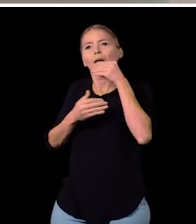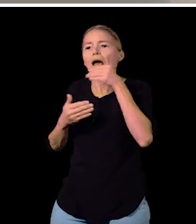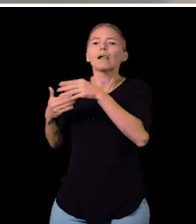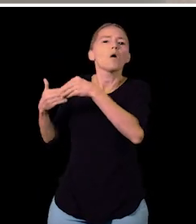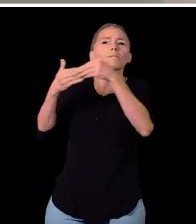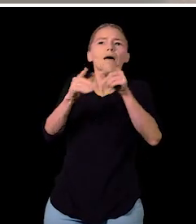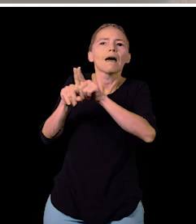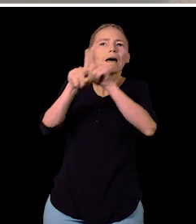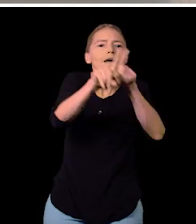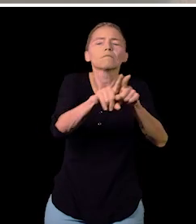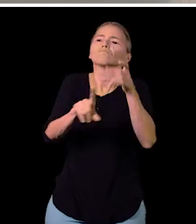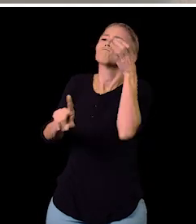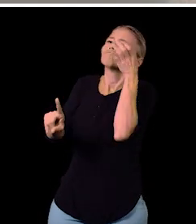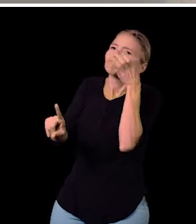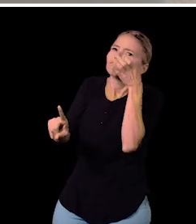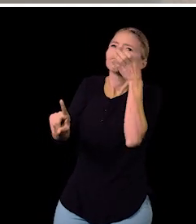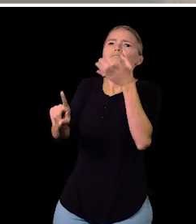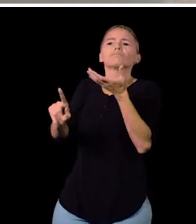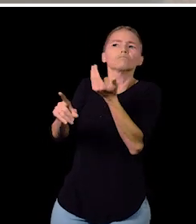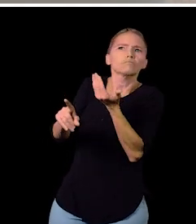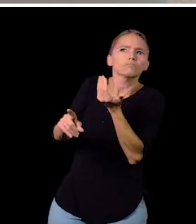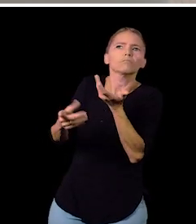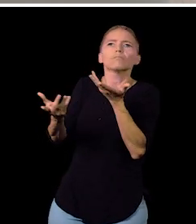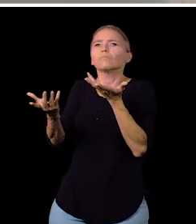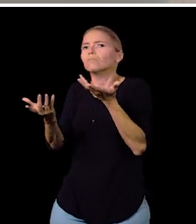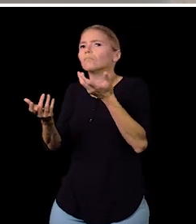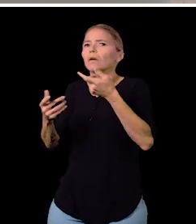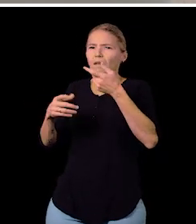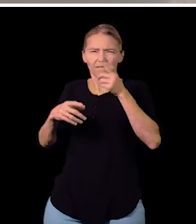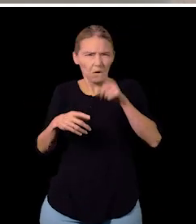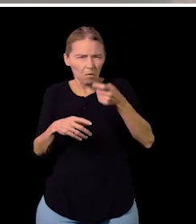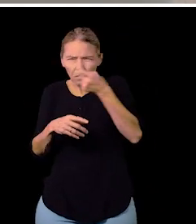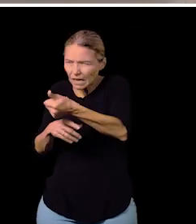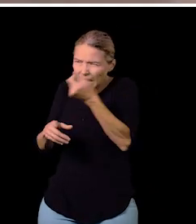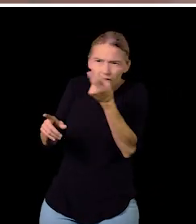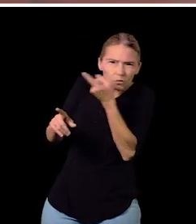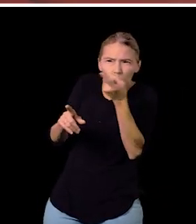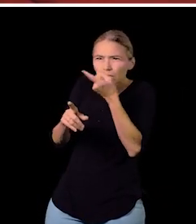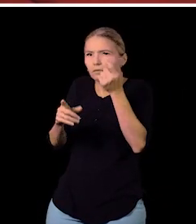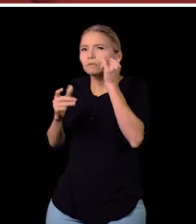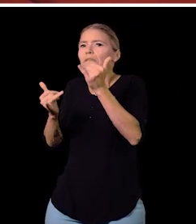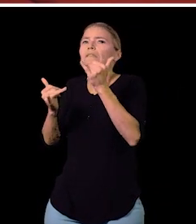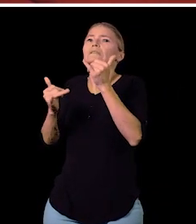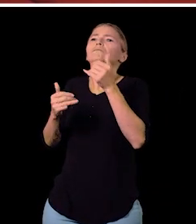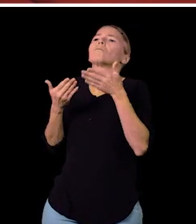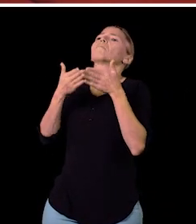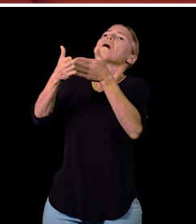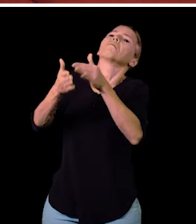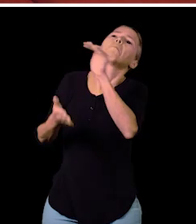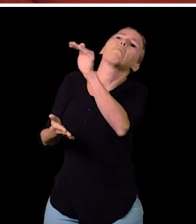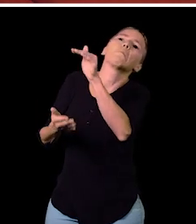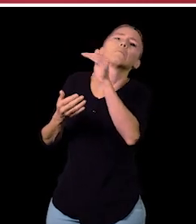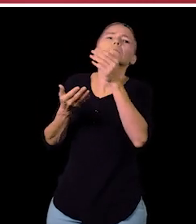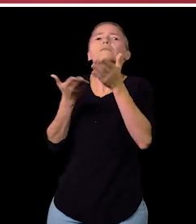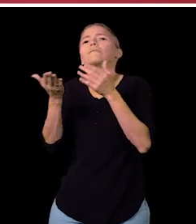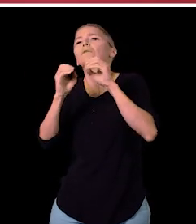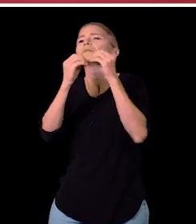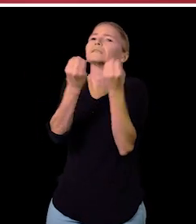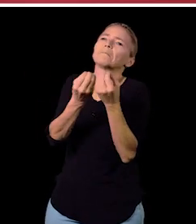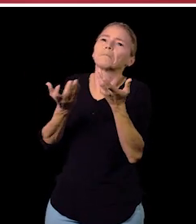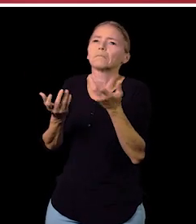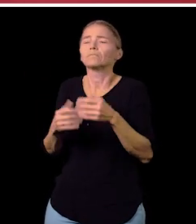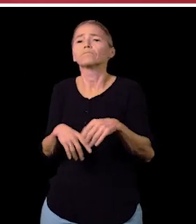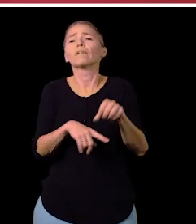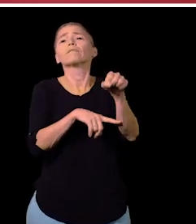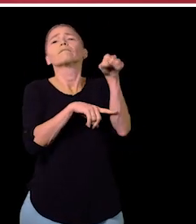d'écoute. Est-ce qu'il y a des coûts rattachés à ça quand on fait appel à un organisme? Généralement, là, les services des organismes